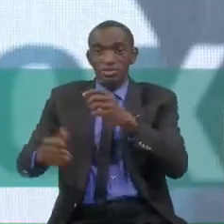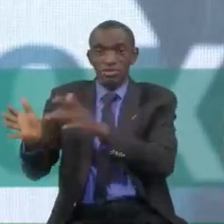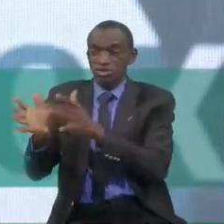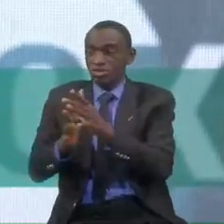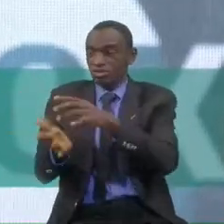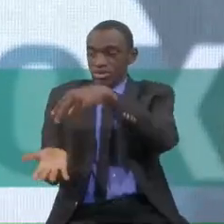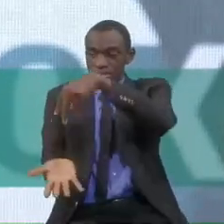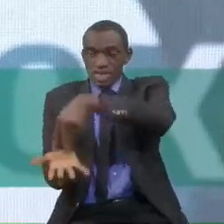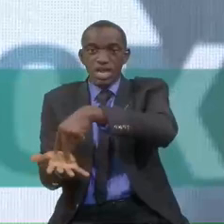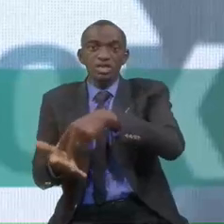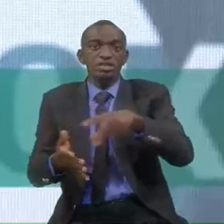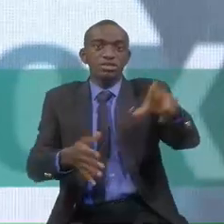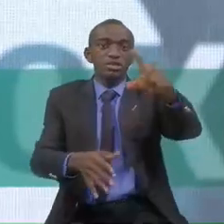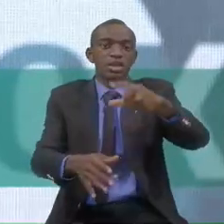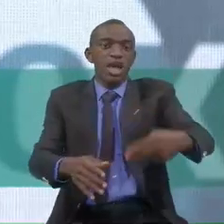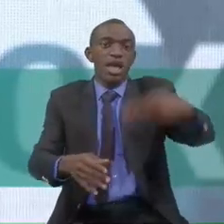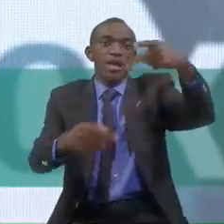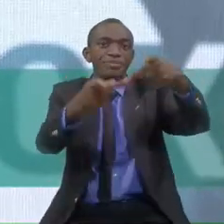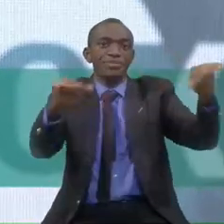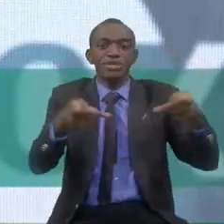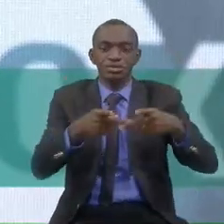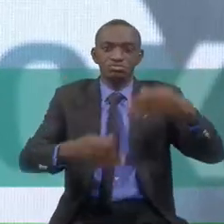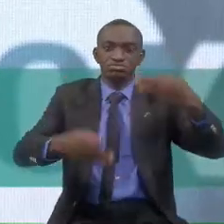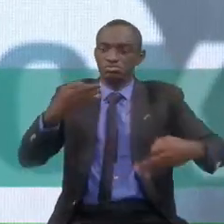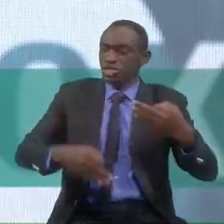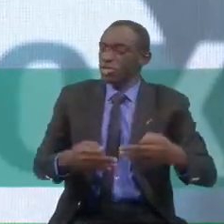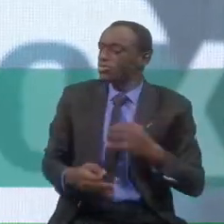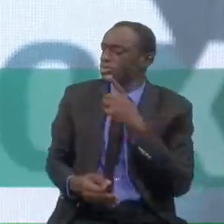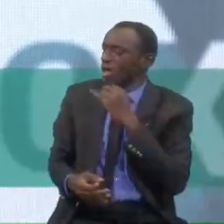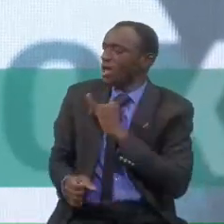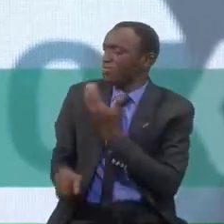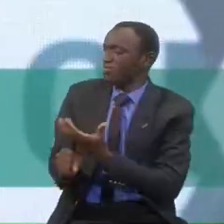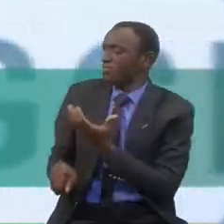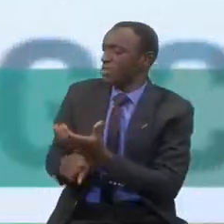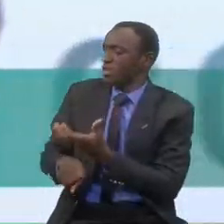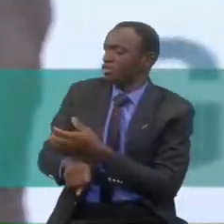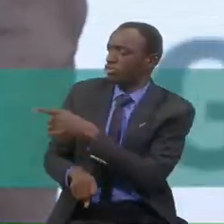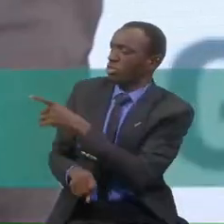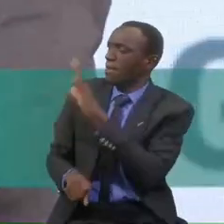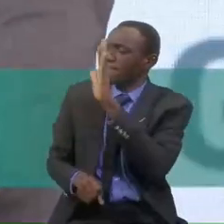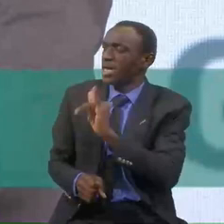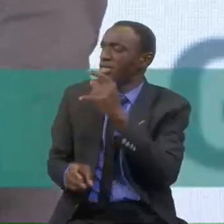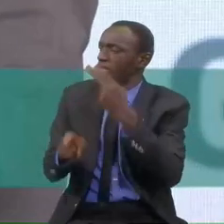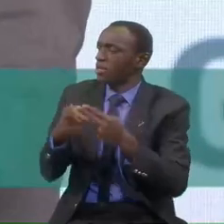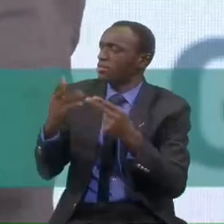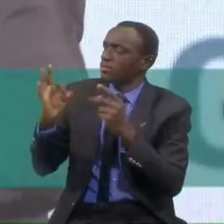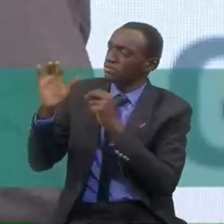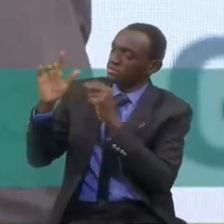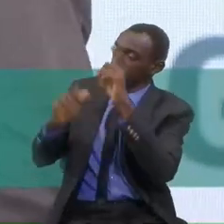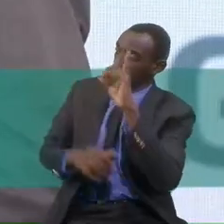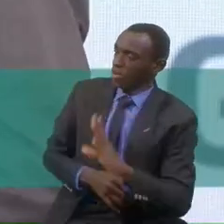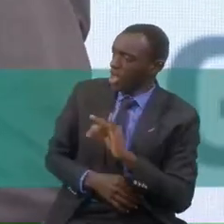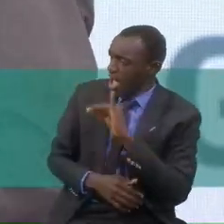le souverain sacrificateur a dit, je te conjure, par le nom de Dieu, es-tu